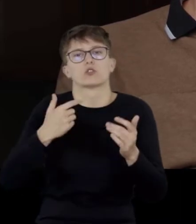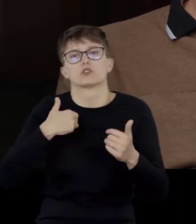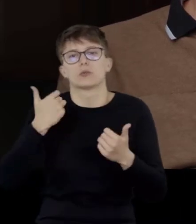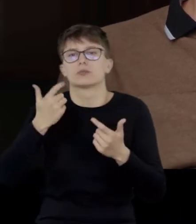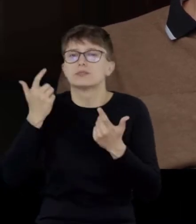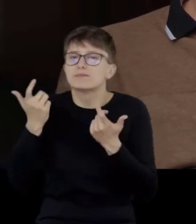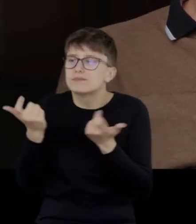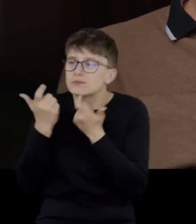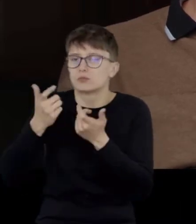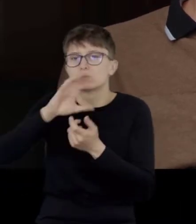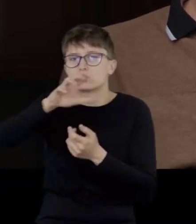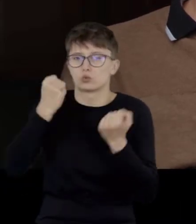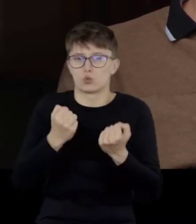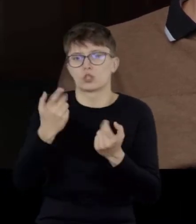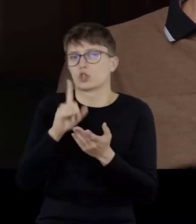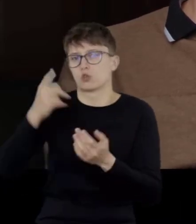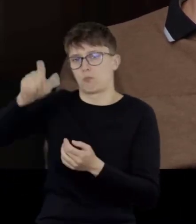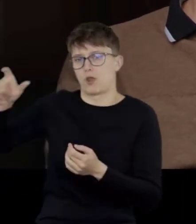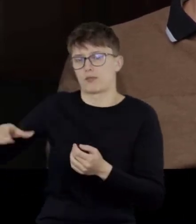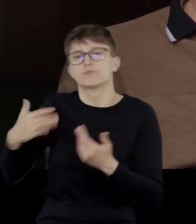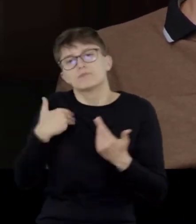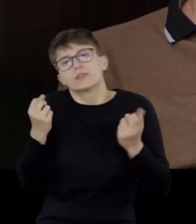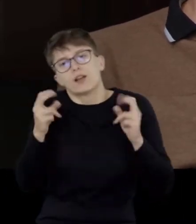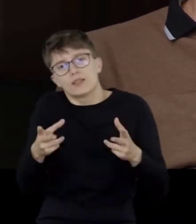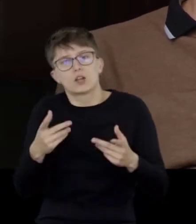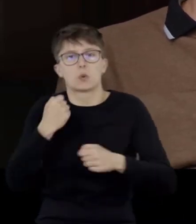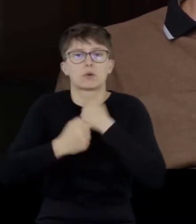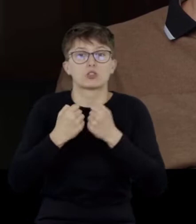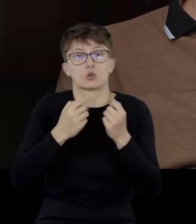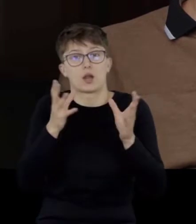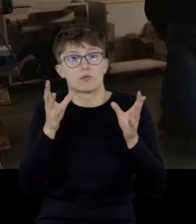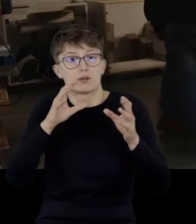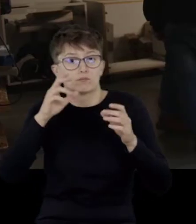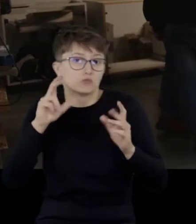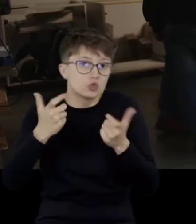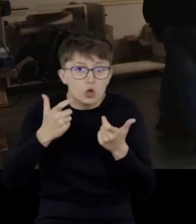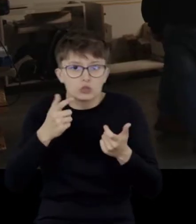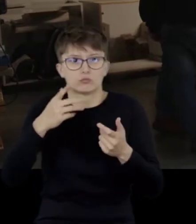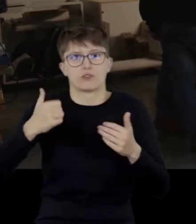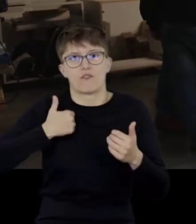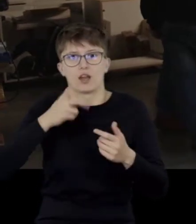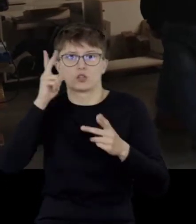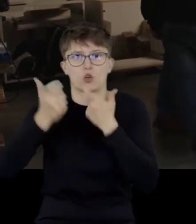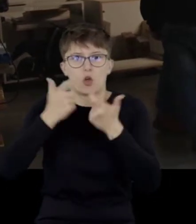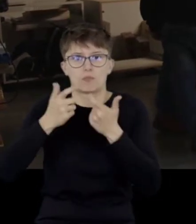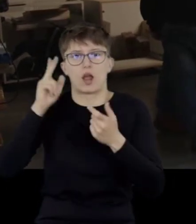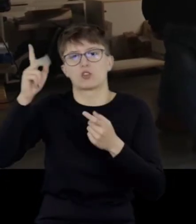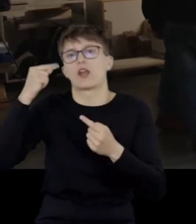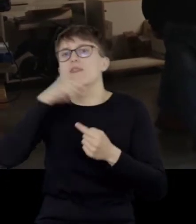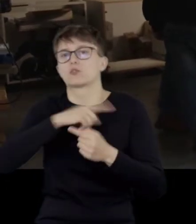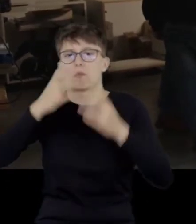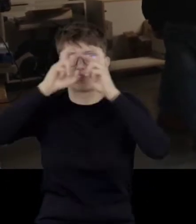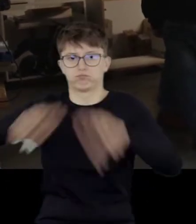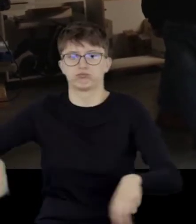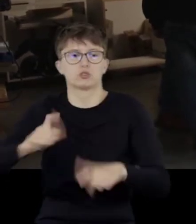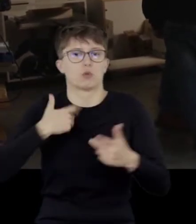jest zapanować nad całą grupą niż nad pojedynczymi osobami. Bywa tak, że pracujemy nad czymś, fajnie się wszystko układa i jedna osoba potrafiła zburzyć